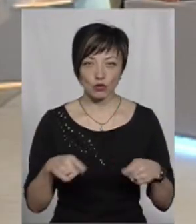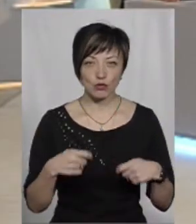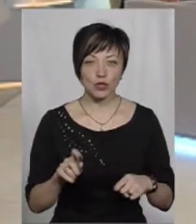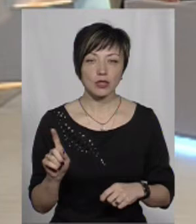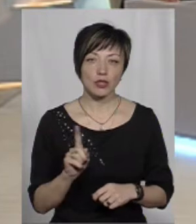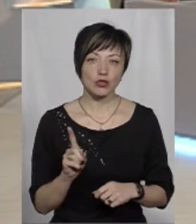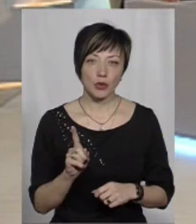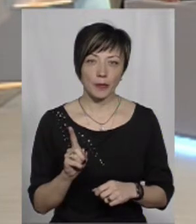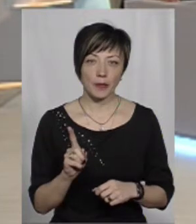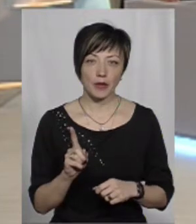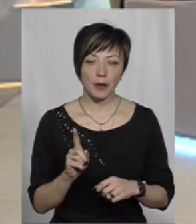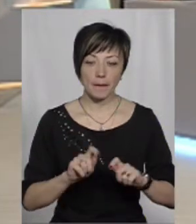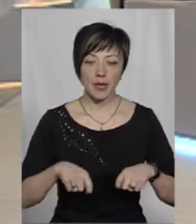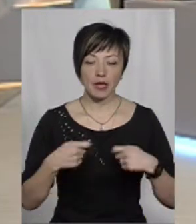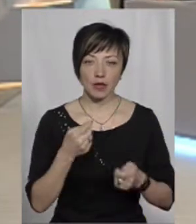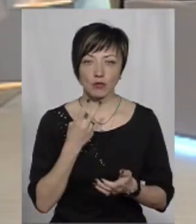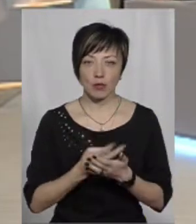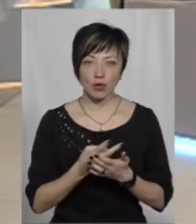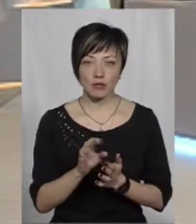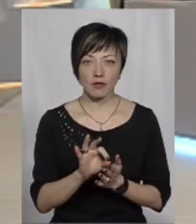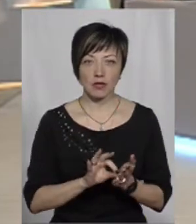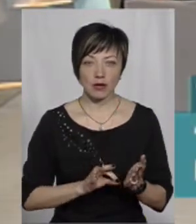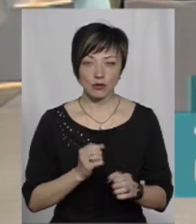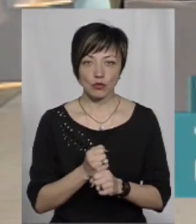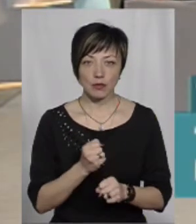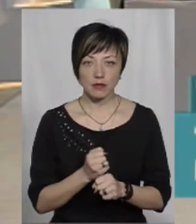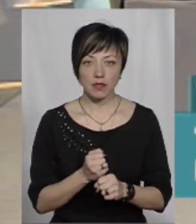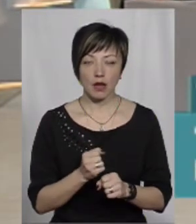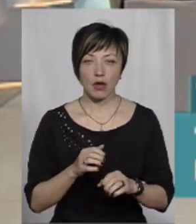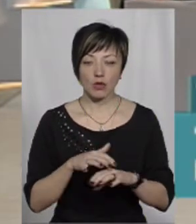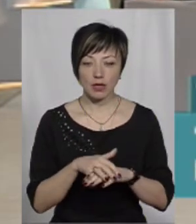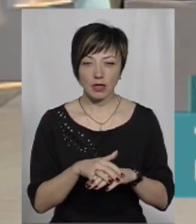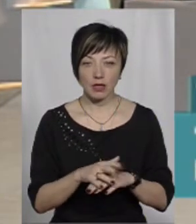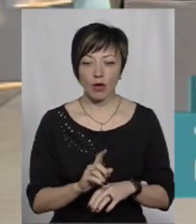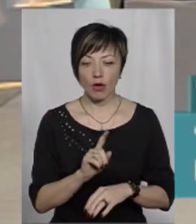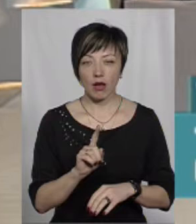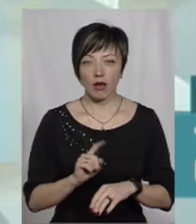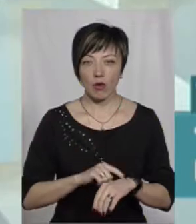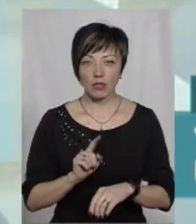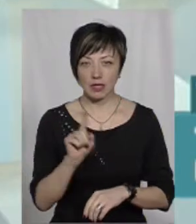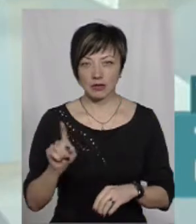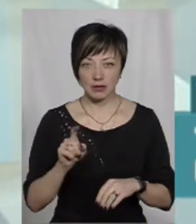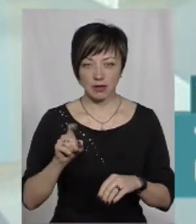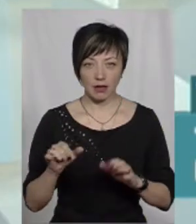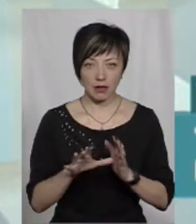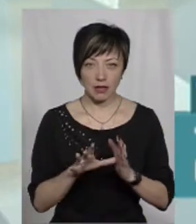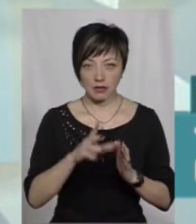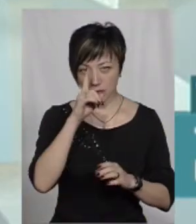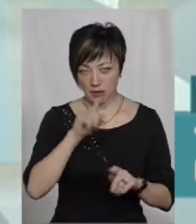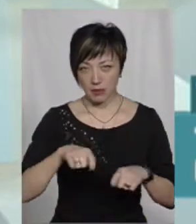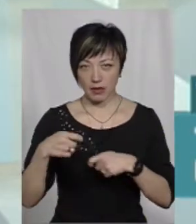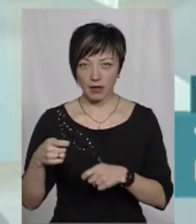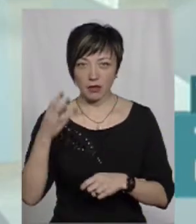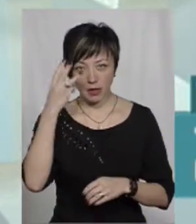щоб, передавши покази, відразу зробився розрахунок кіловат-годин за місяць, передалося в